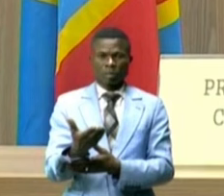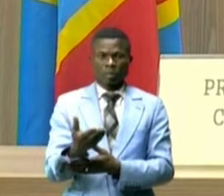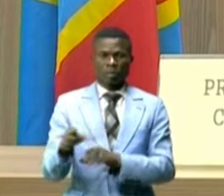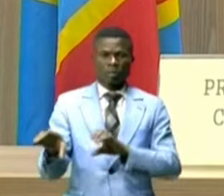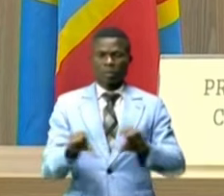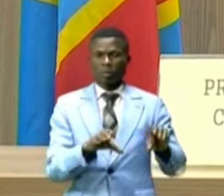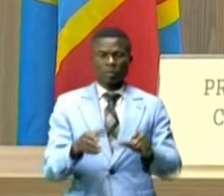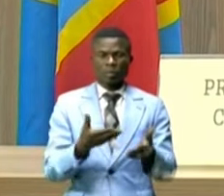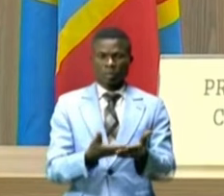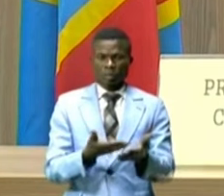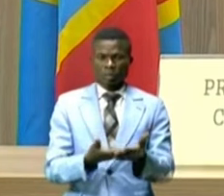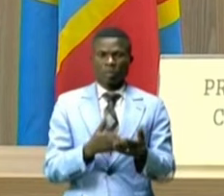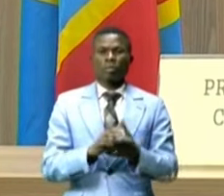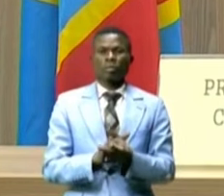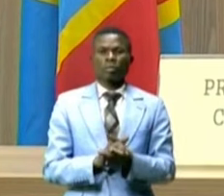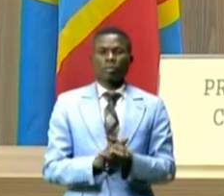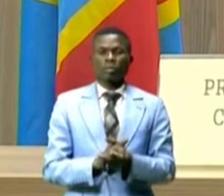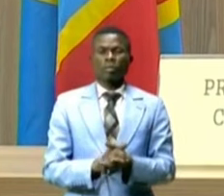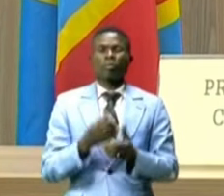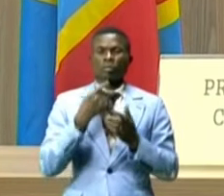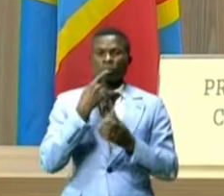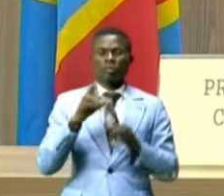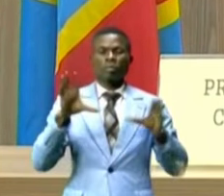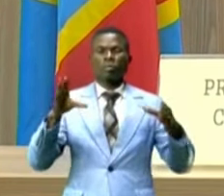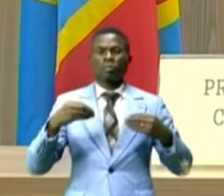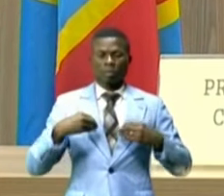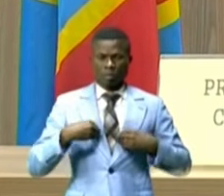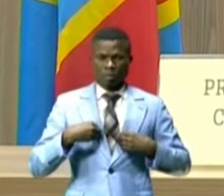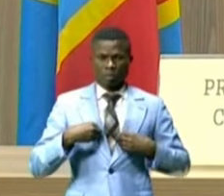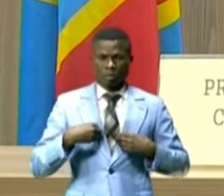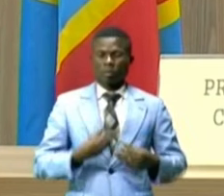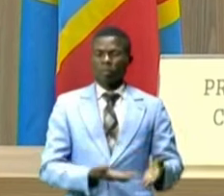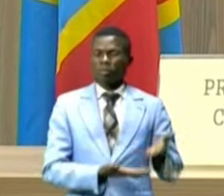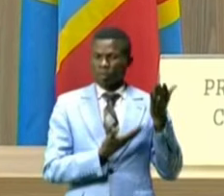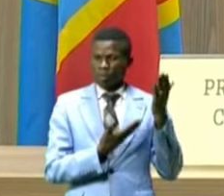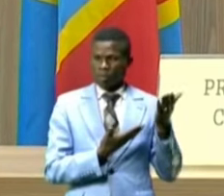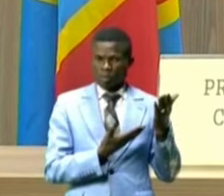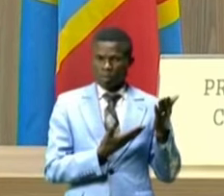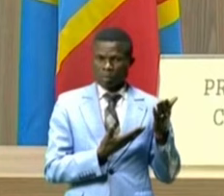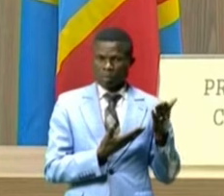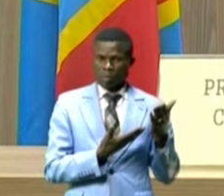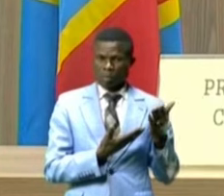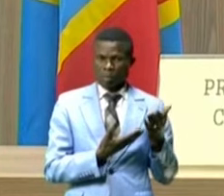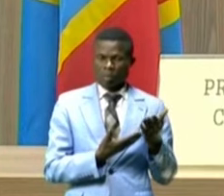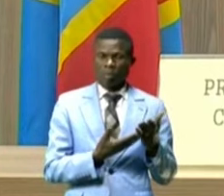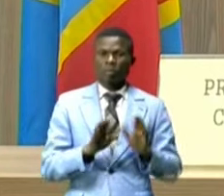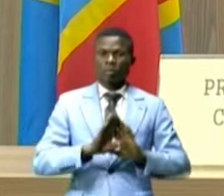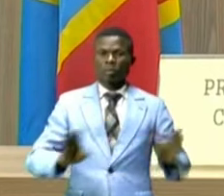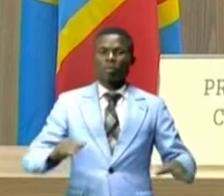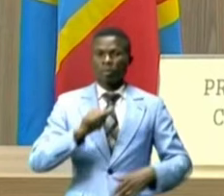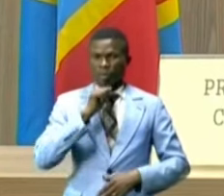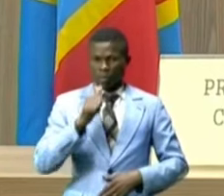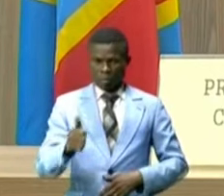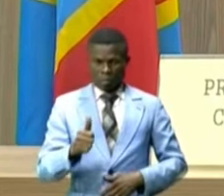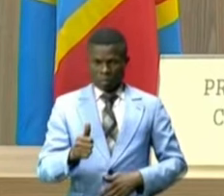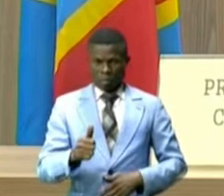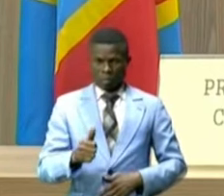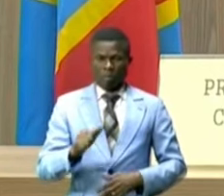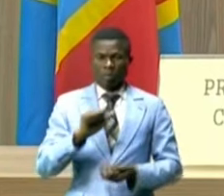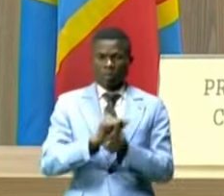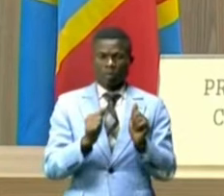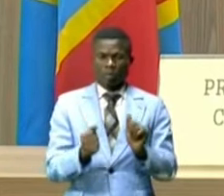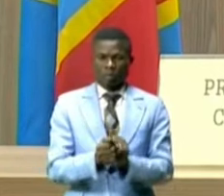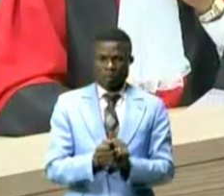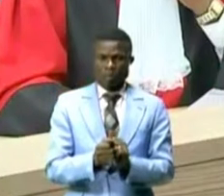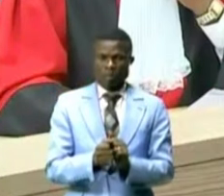Christos Stephanus. Déclare recevable mais non fondé les exceptions d'incompétence et d'irrécevabilité soulevées par